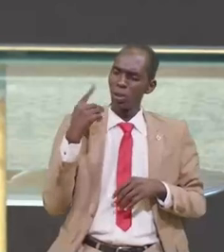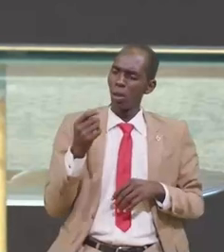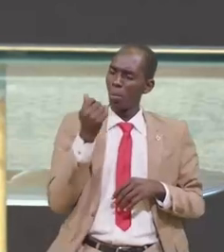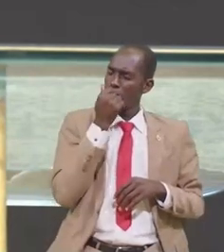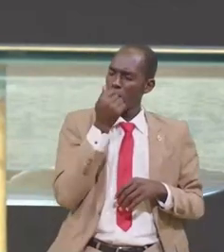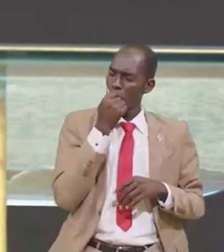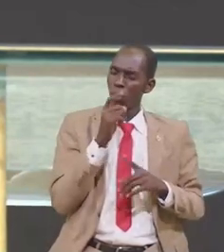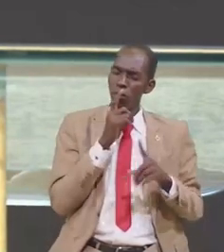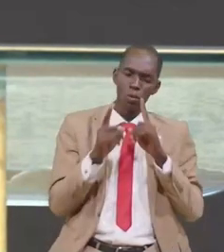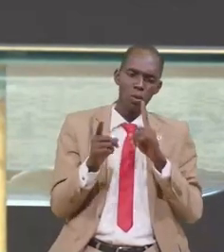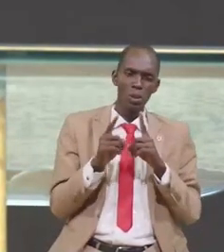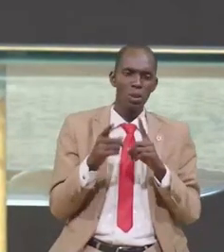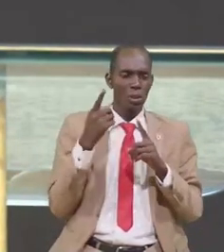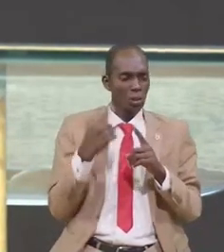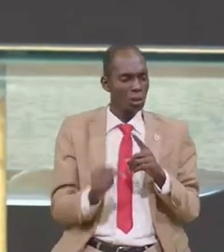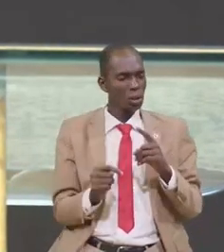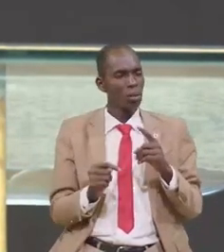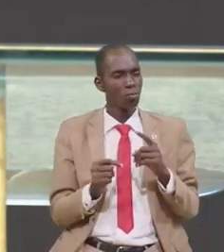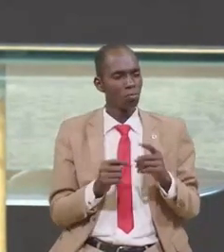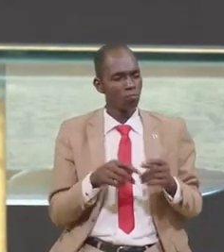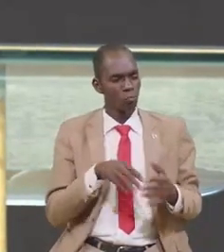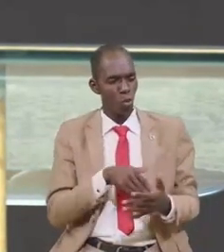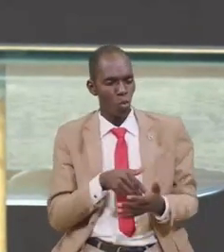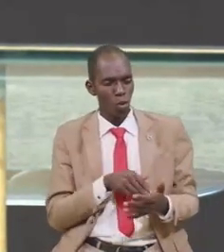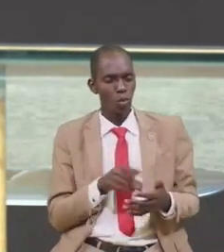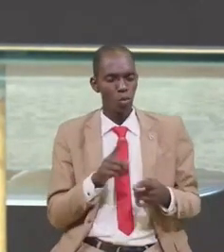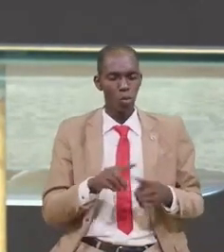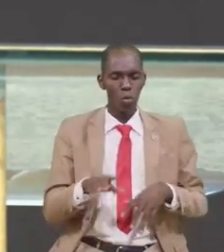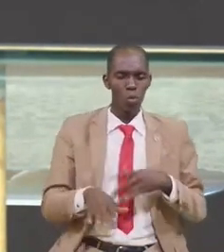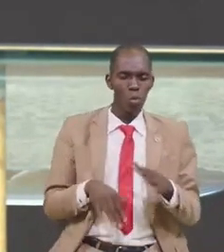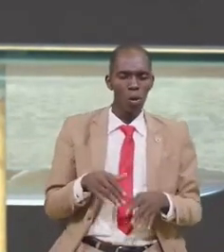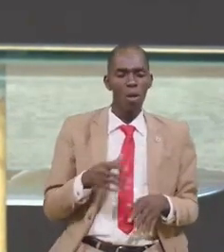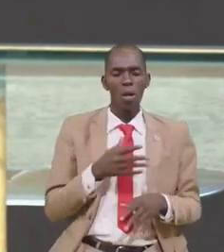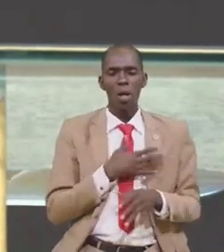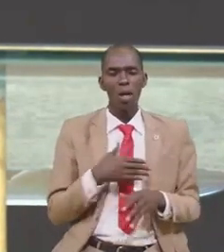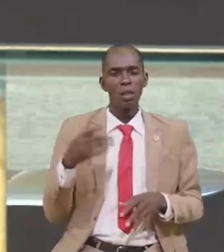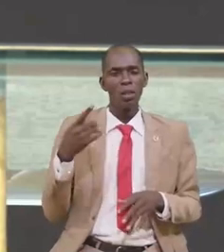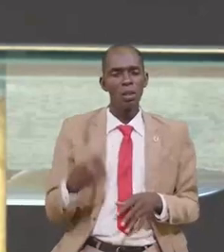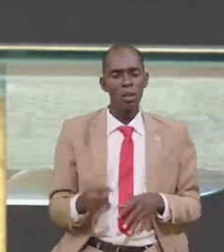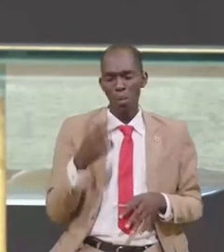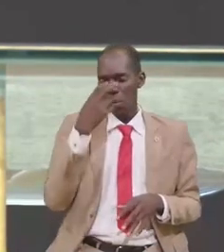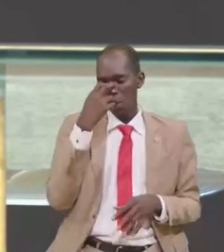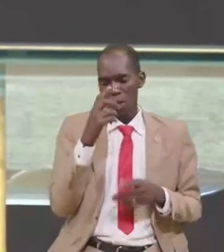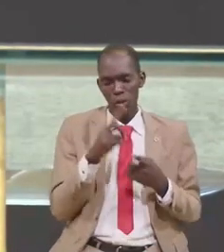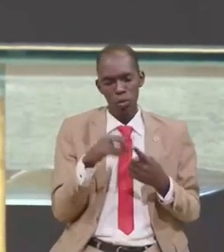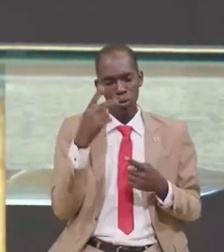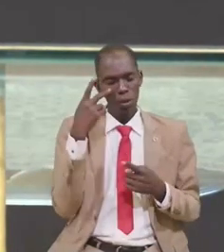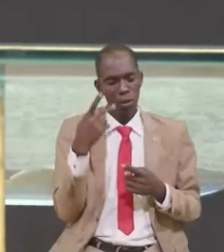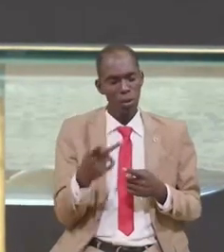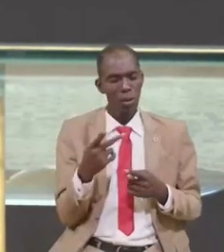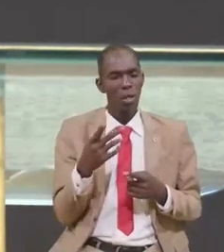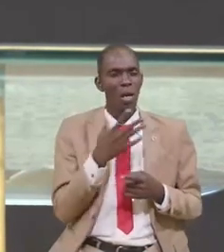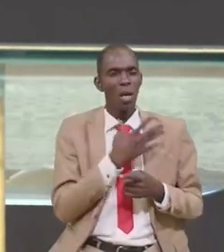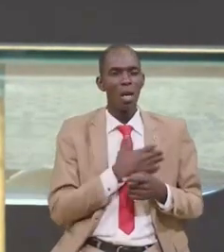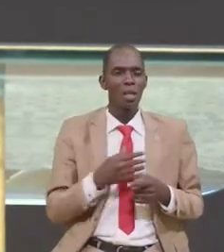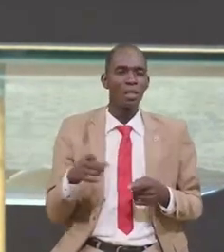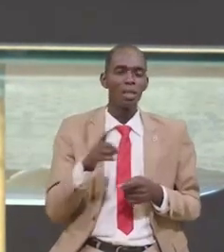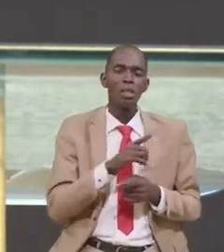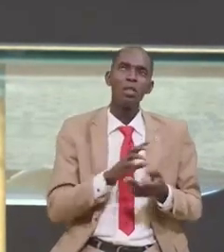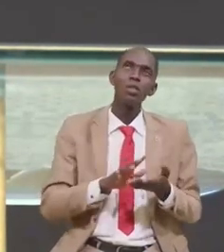les muets parlaient, que les estropiés étaient guéris, que les boiteux marchaient, que les